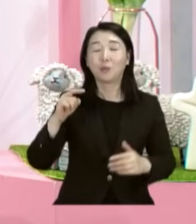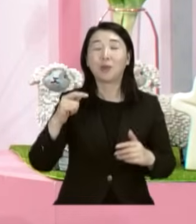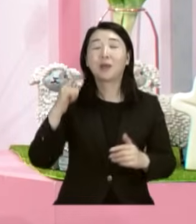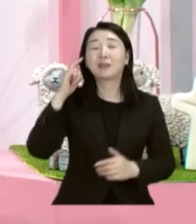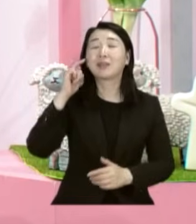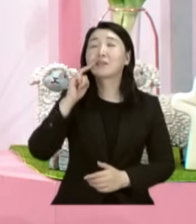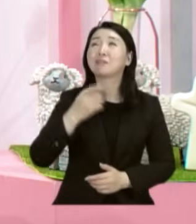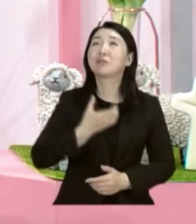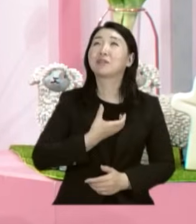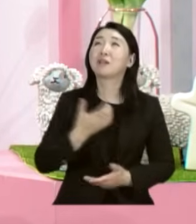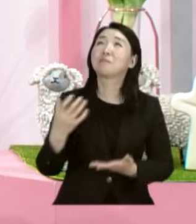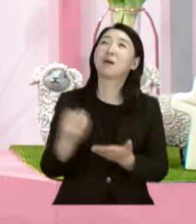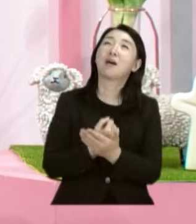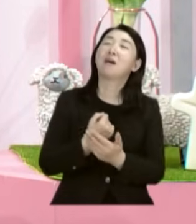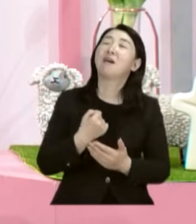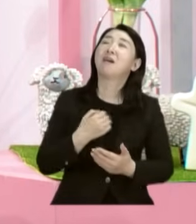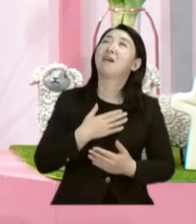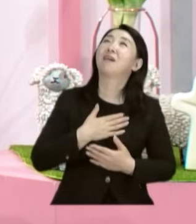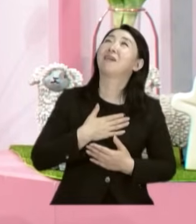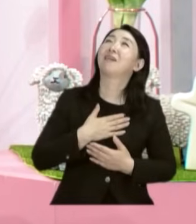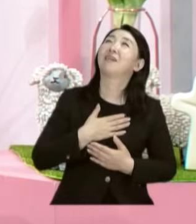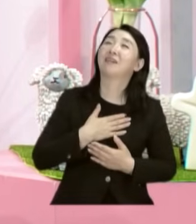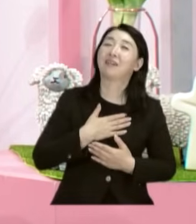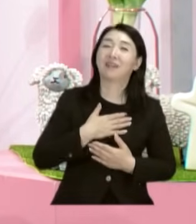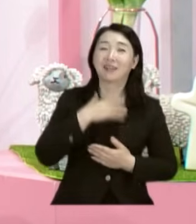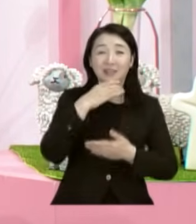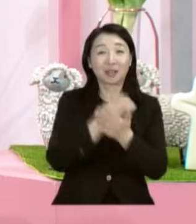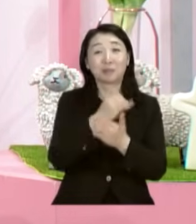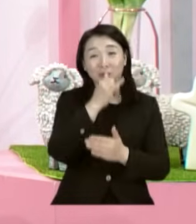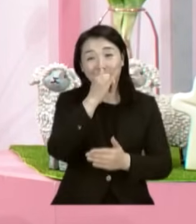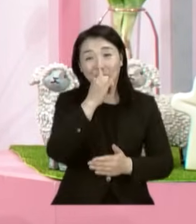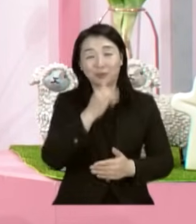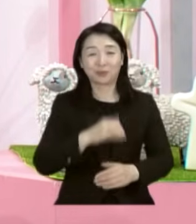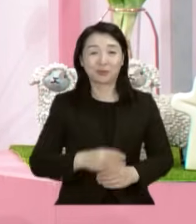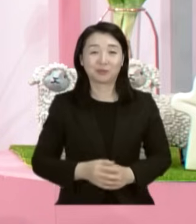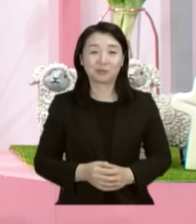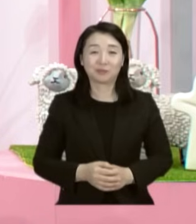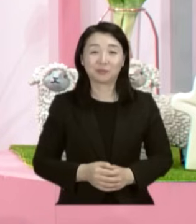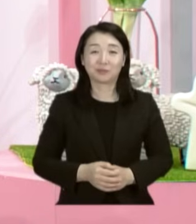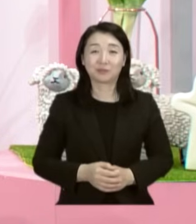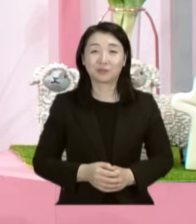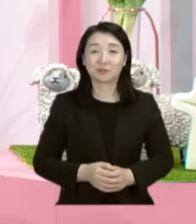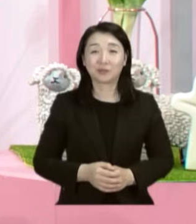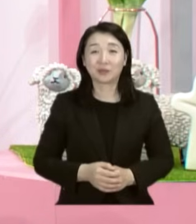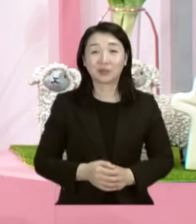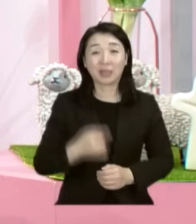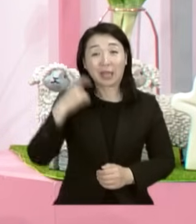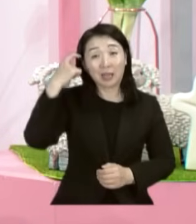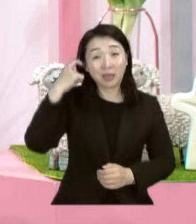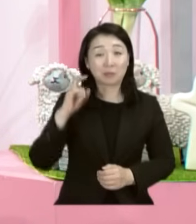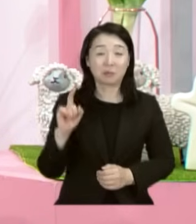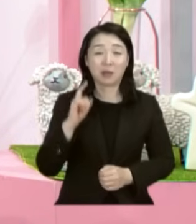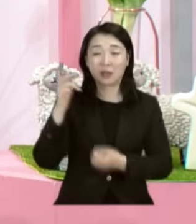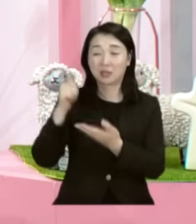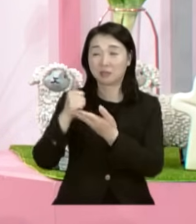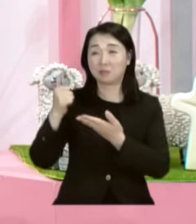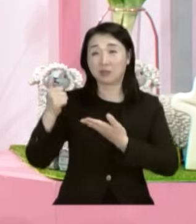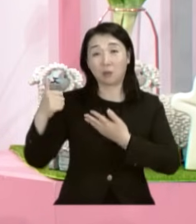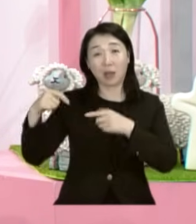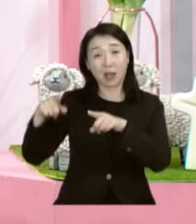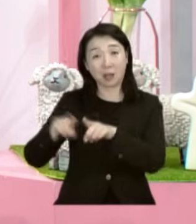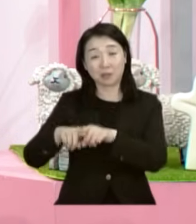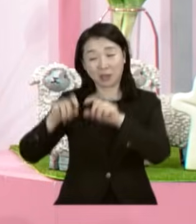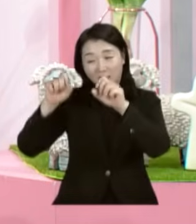하던 일이잖아요 되게 감격스러웠고 기뻤고 우선은 제가 제일 크게 느꼈던 거는 하나님이 나와